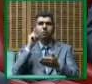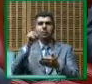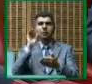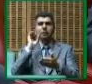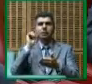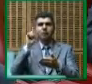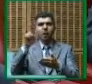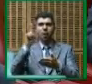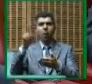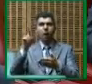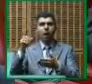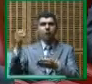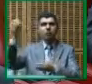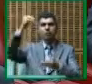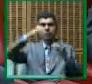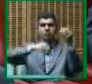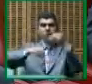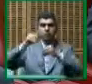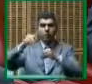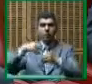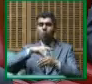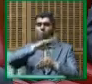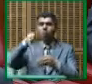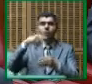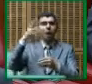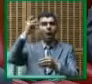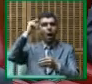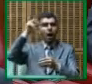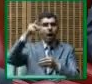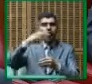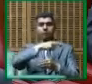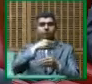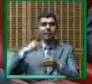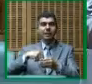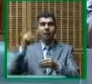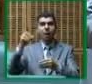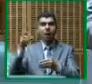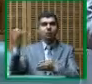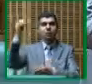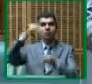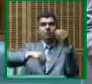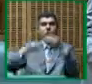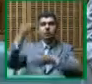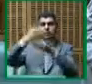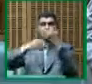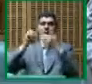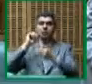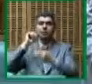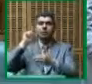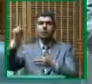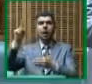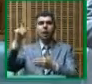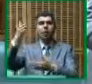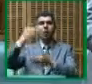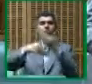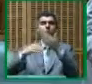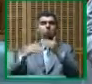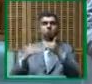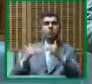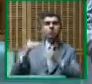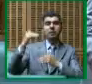تيعرف الصين وما تيعرفش بأن واش كاين تبادل حر ولا ما كاينش، ولكن الإغراق السوق كاين، راه هي آفة